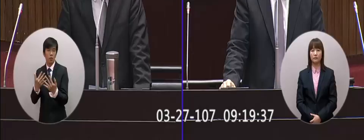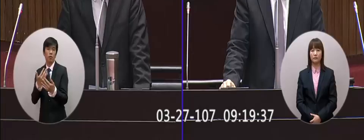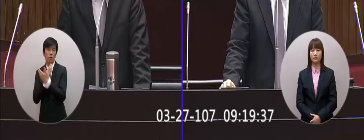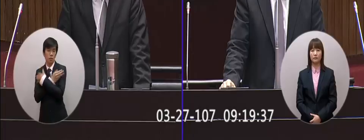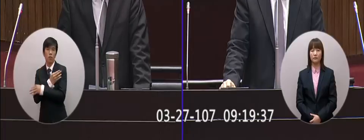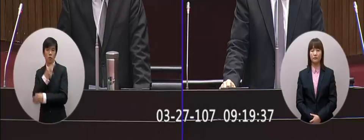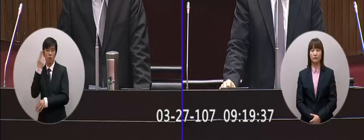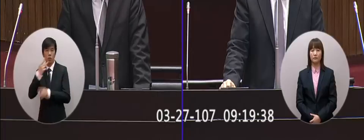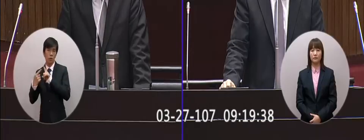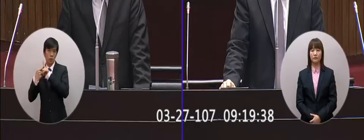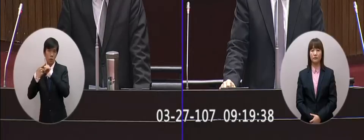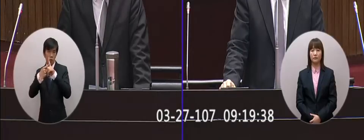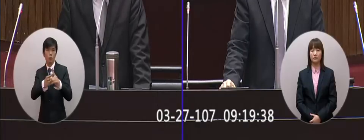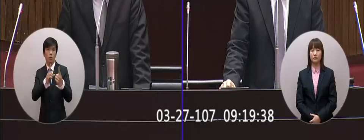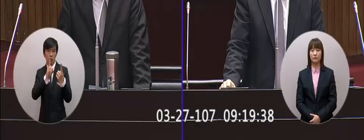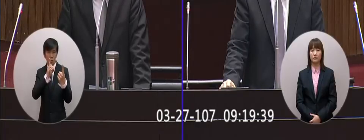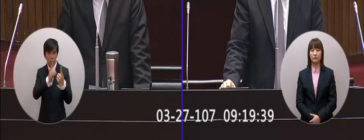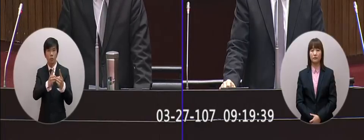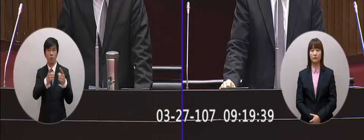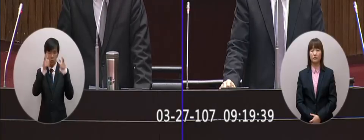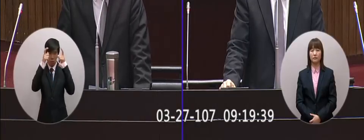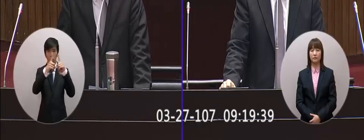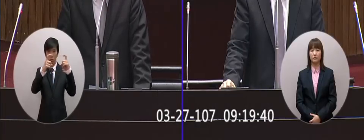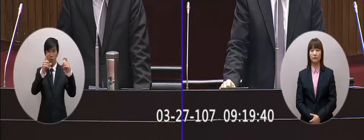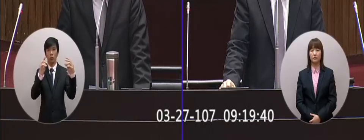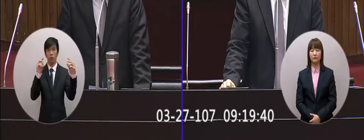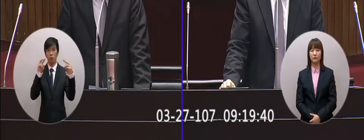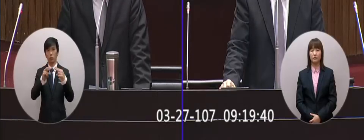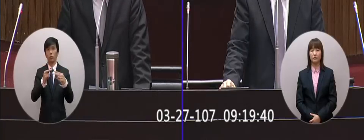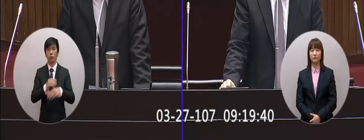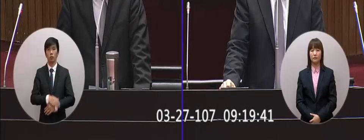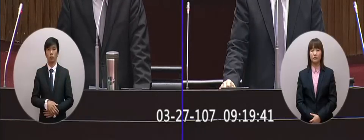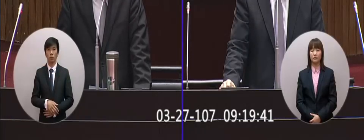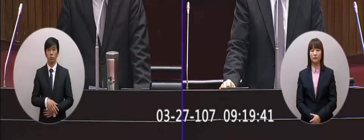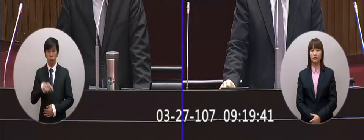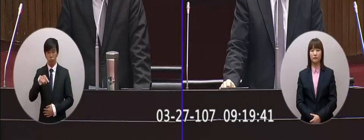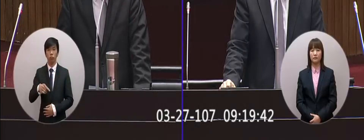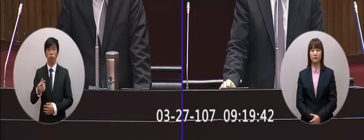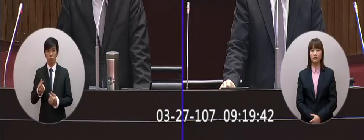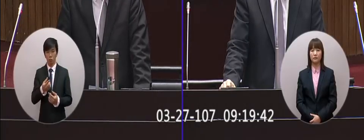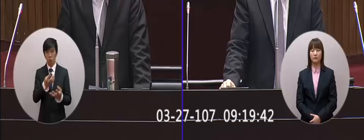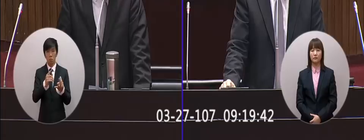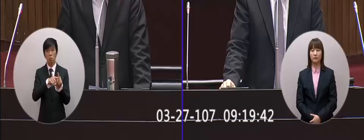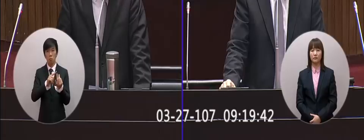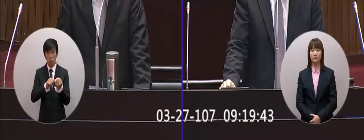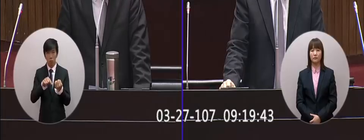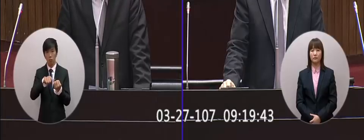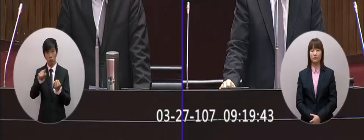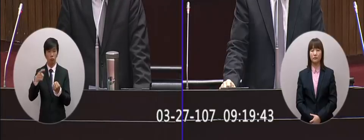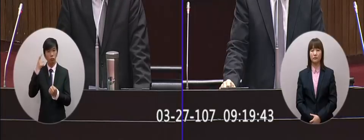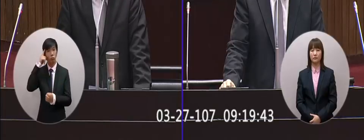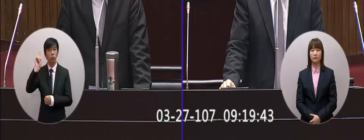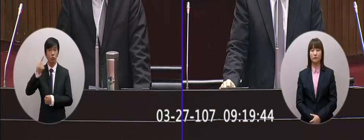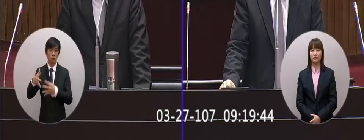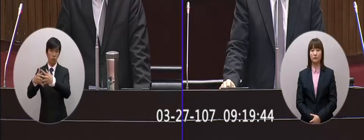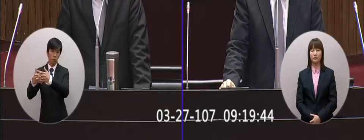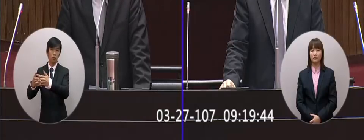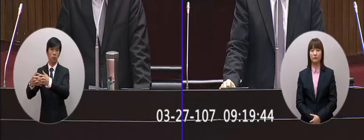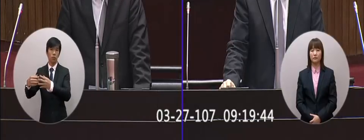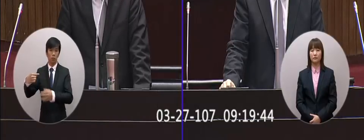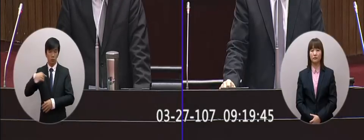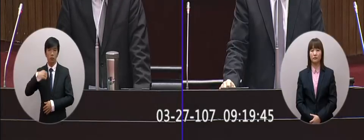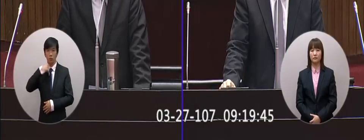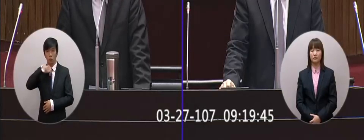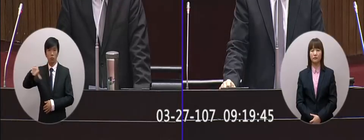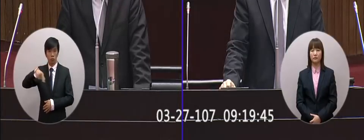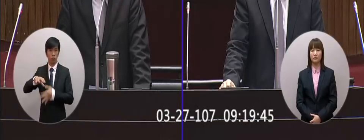见面，这些具体的行动，都足以证明，美国跟台湾的关系其实是相当稳固的，那我